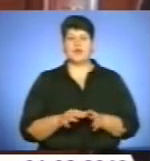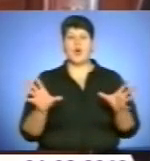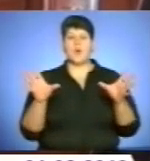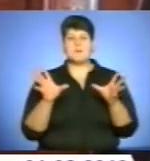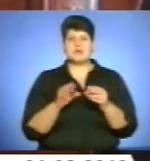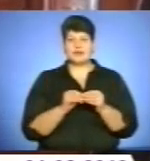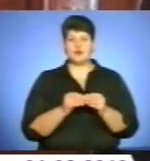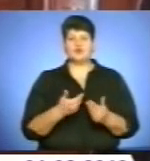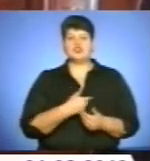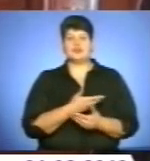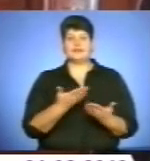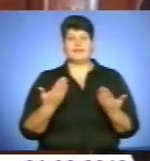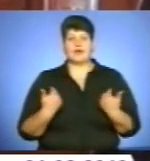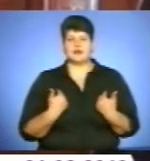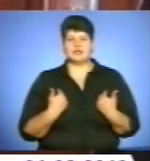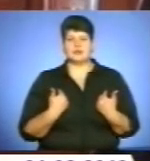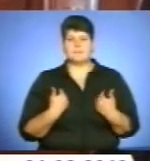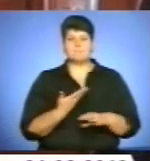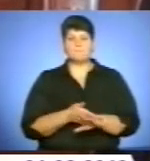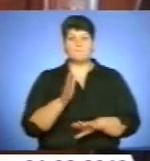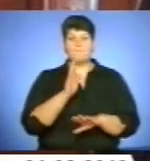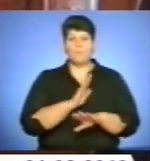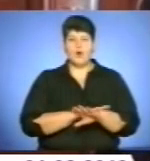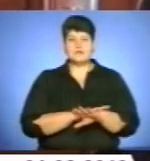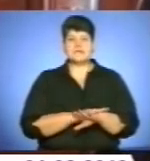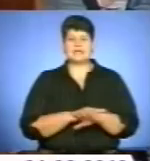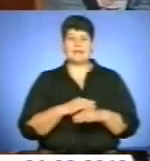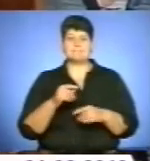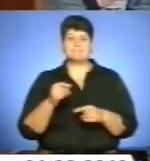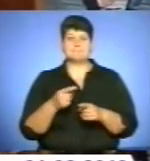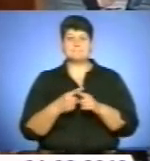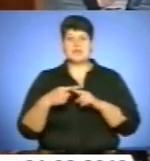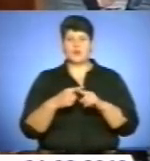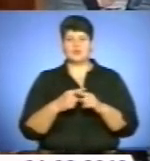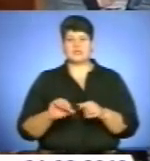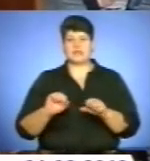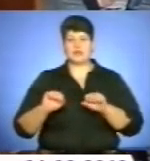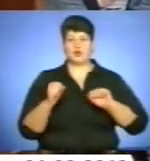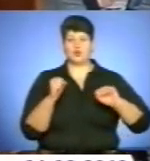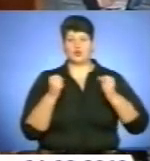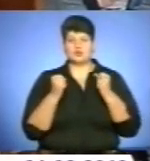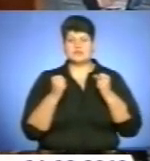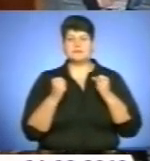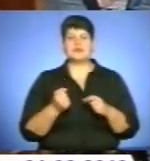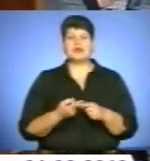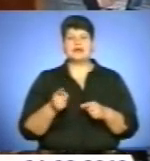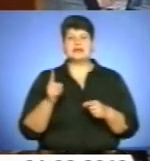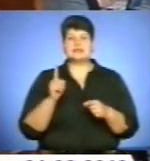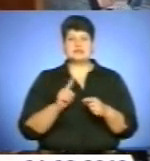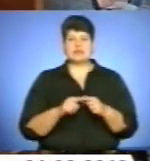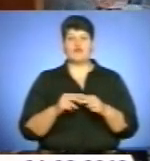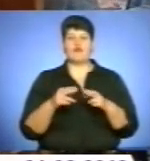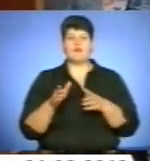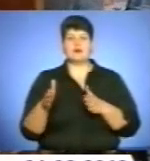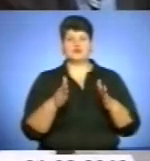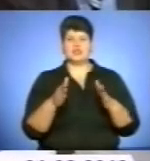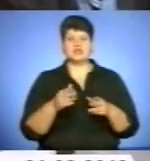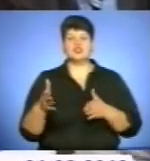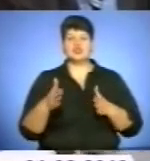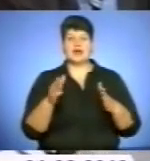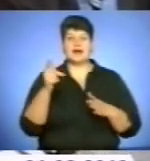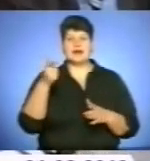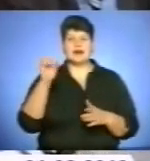об'єднаючи наших польських та білоруських друзів. Прикметно, що до нового туристичного проєкту маршруту «Шлях Гедеміновичі»